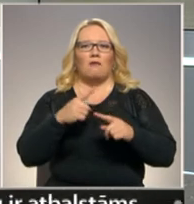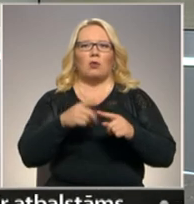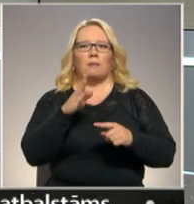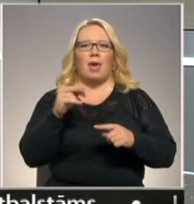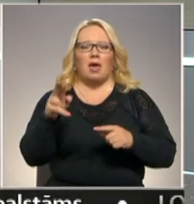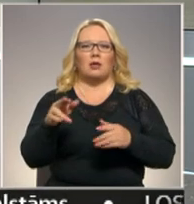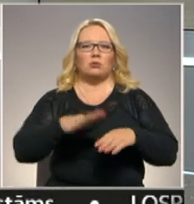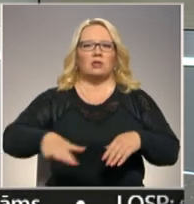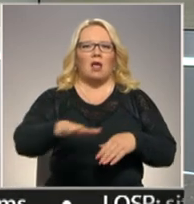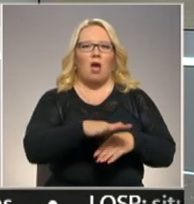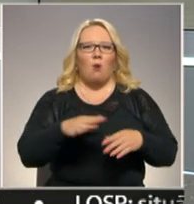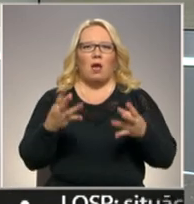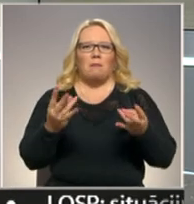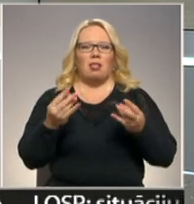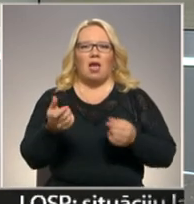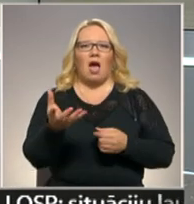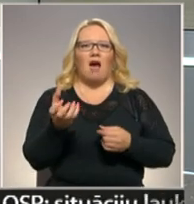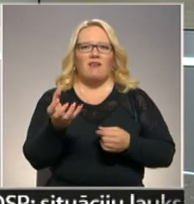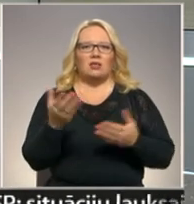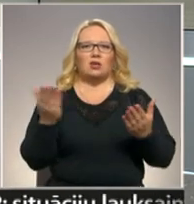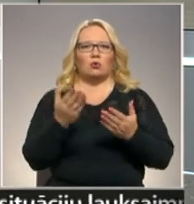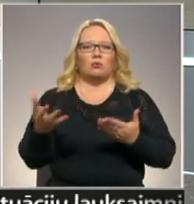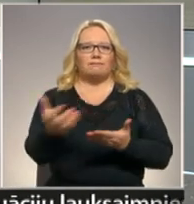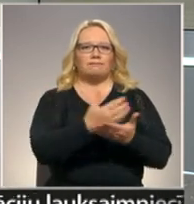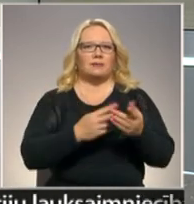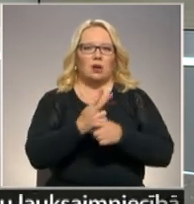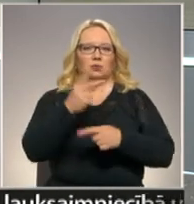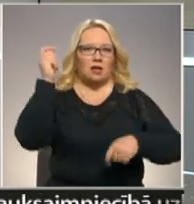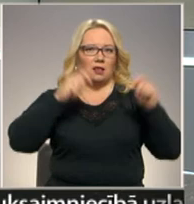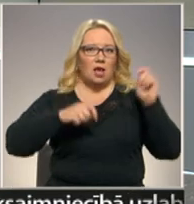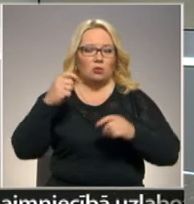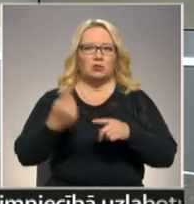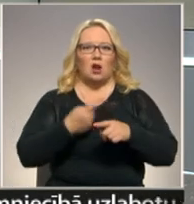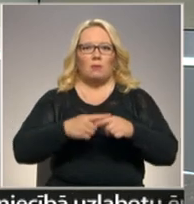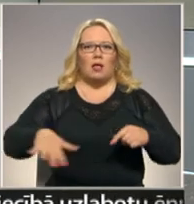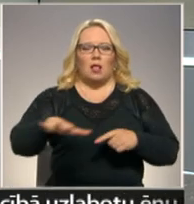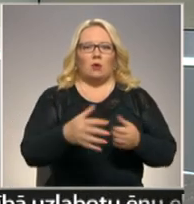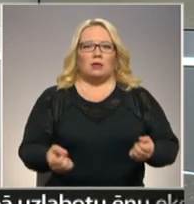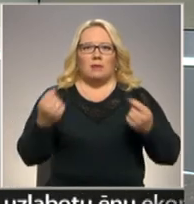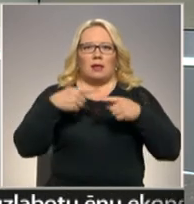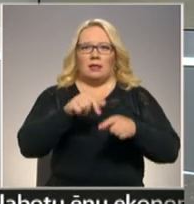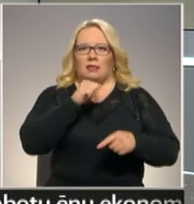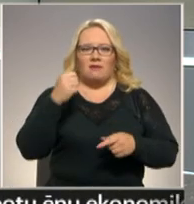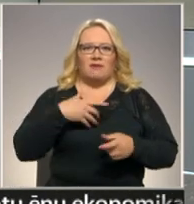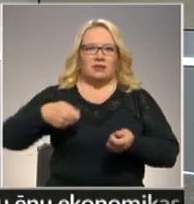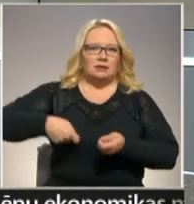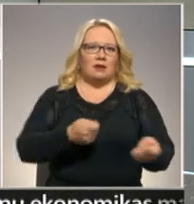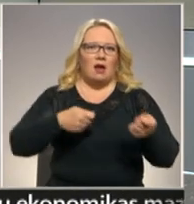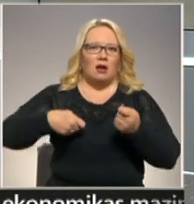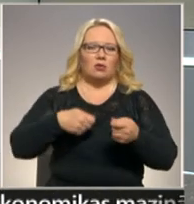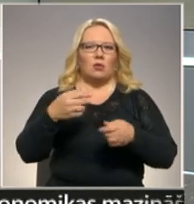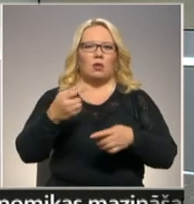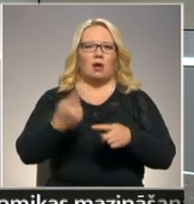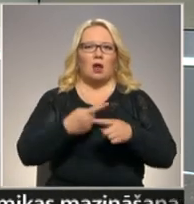pelē avenes, kuras novākt traucēja lietus. Arī kartupeļu laukā smagā tehnika netiek, nāksies ņemt rokās dakšas un kartupeļus